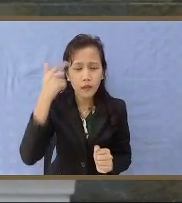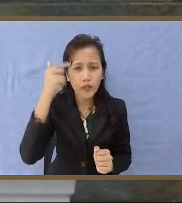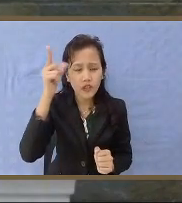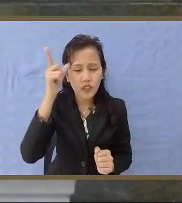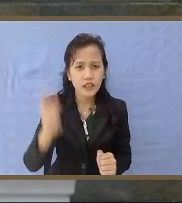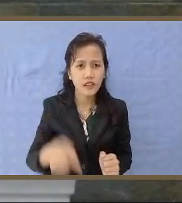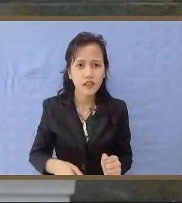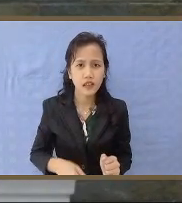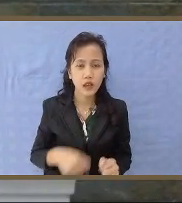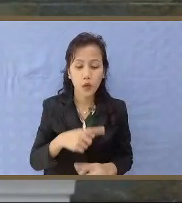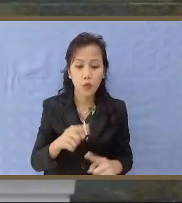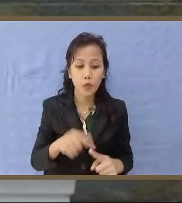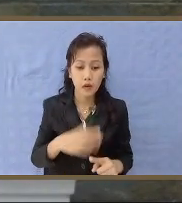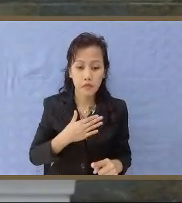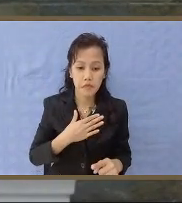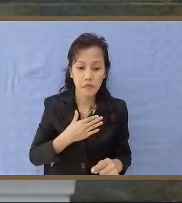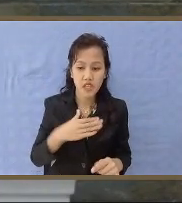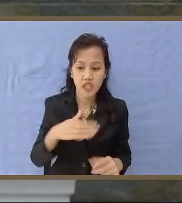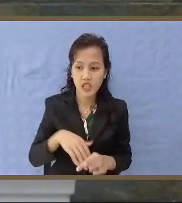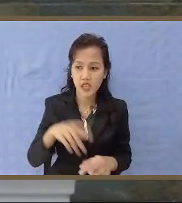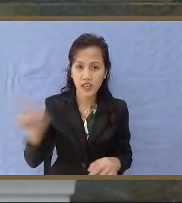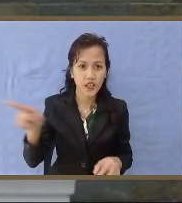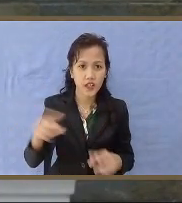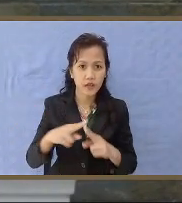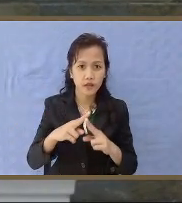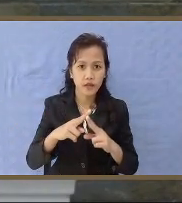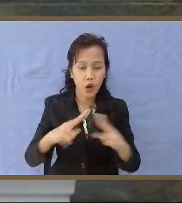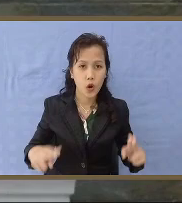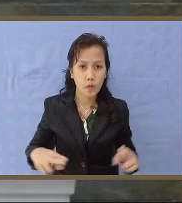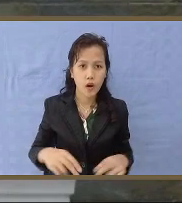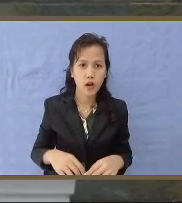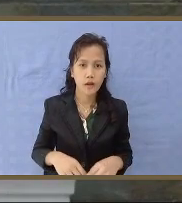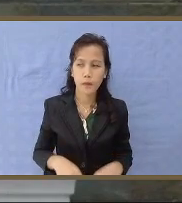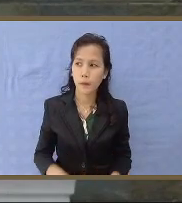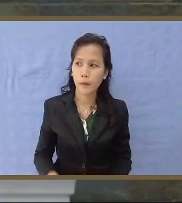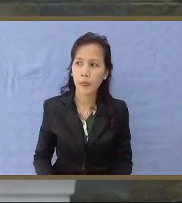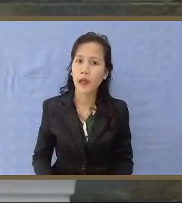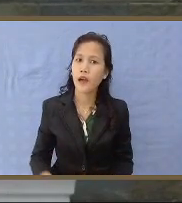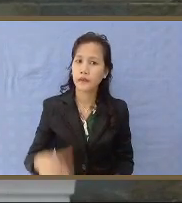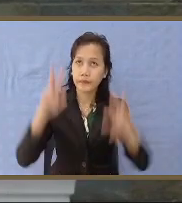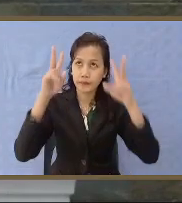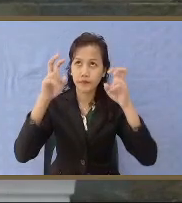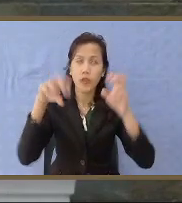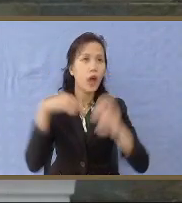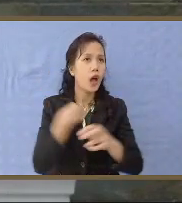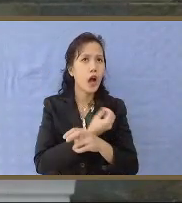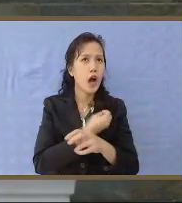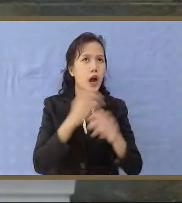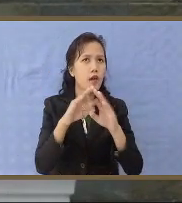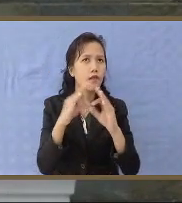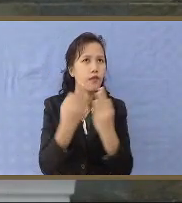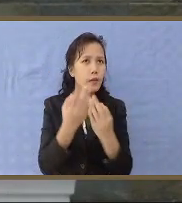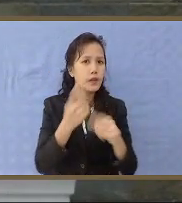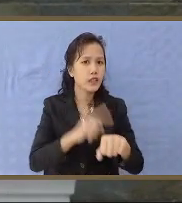Pag nandyan ba ako, kasama nyo ako sa inyong time, sasabihin nyo, our family time with pastor. Lahat ba